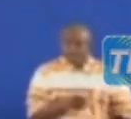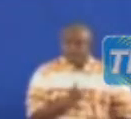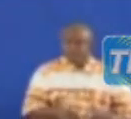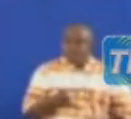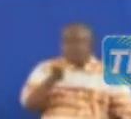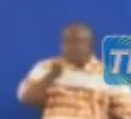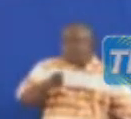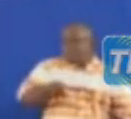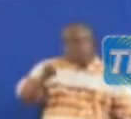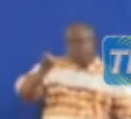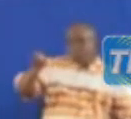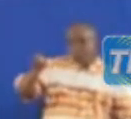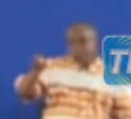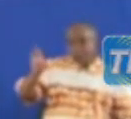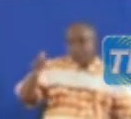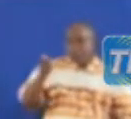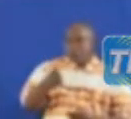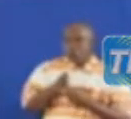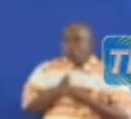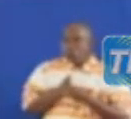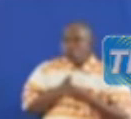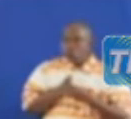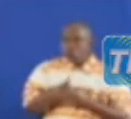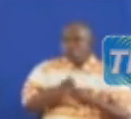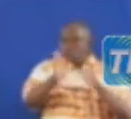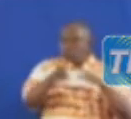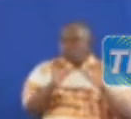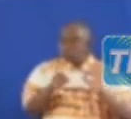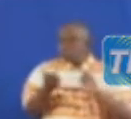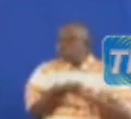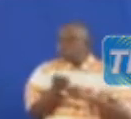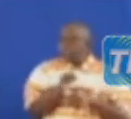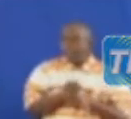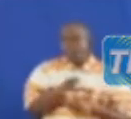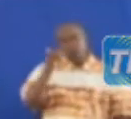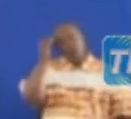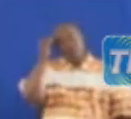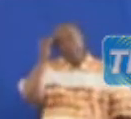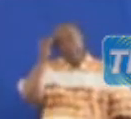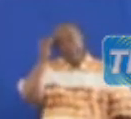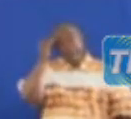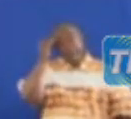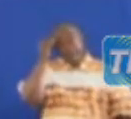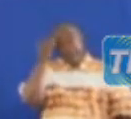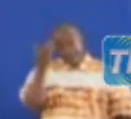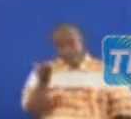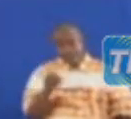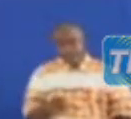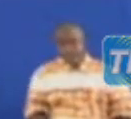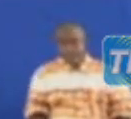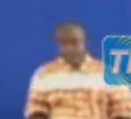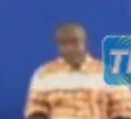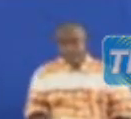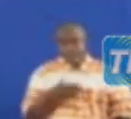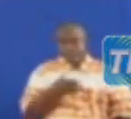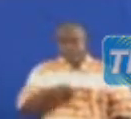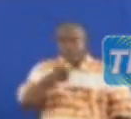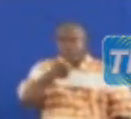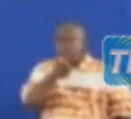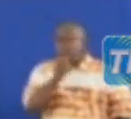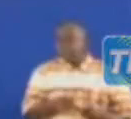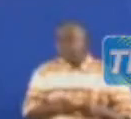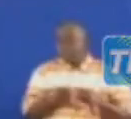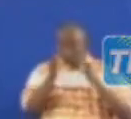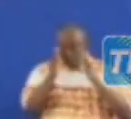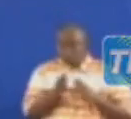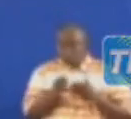binafsi kwa kuliongoza bunge letu tukufu kwa weledi, busara na hekima. Nampongeza pia